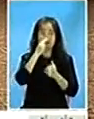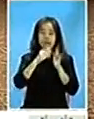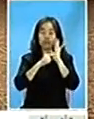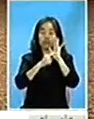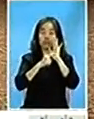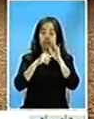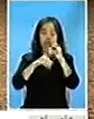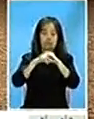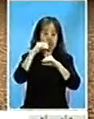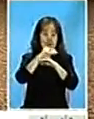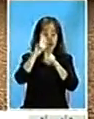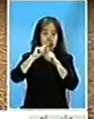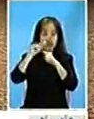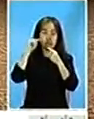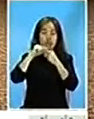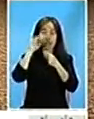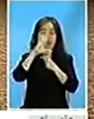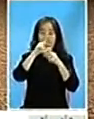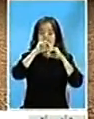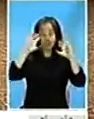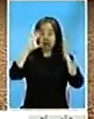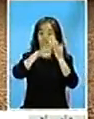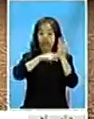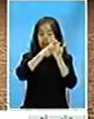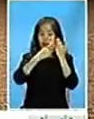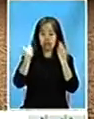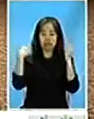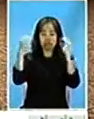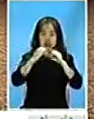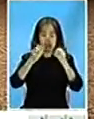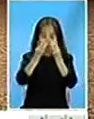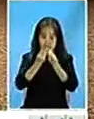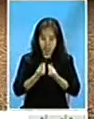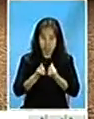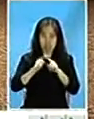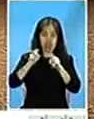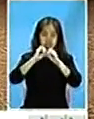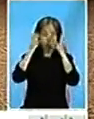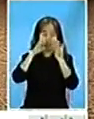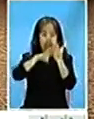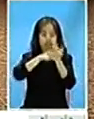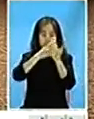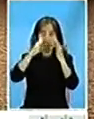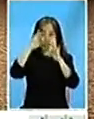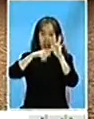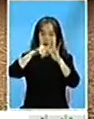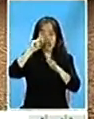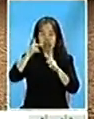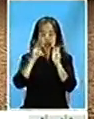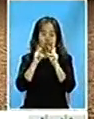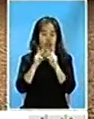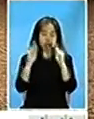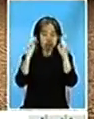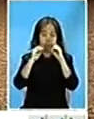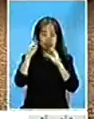าบางโครงการนะคะที่เป็นนโยบายของรัฐบาลเนี่ยยังไม่มีรายละเอียดชัดเจนไม่มีร่างคณะกรรมการนะคะไ